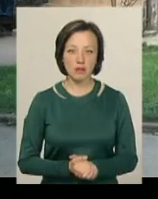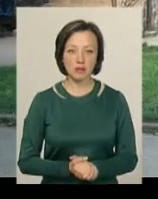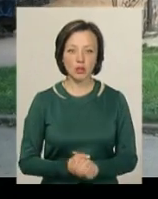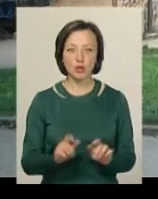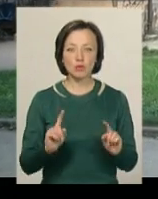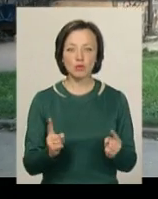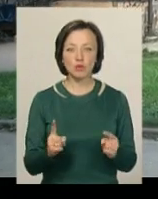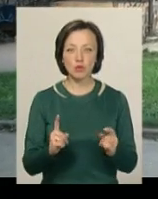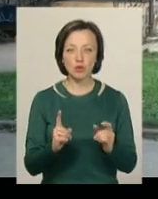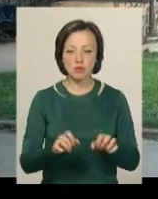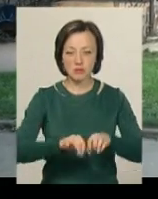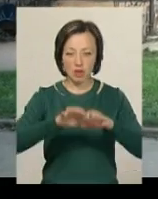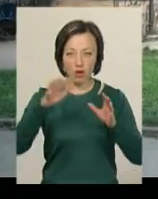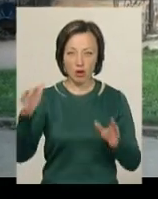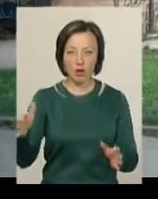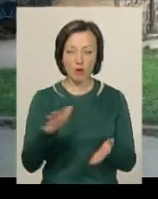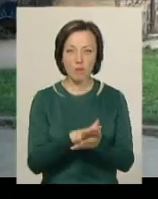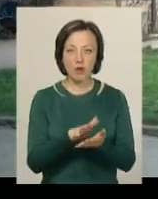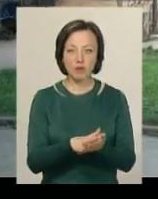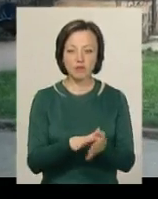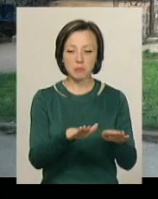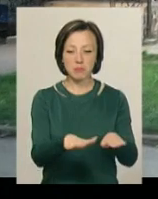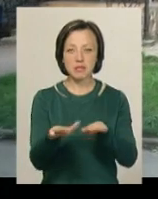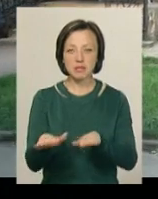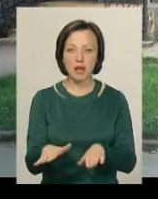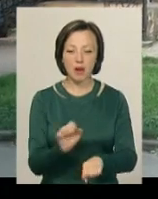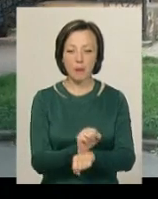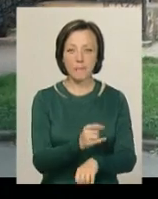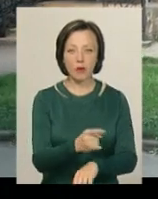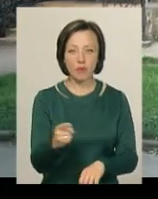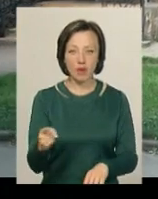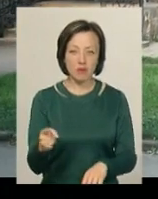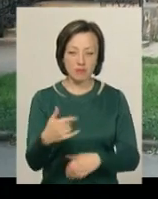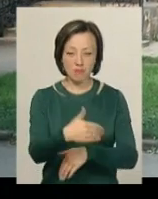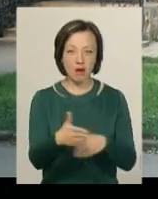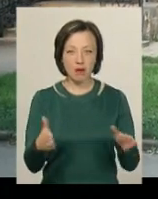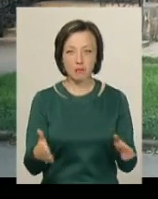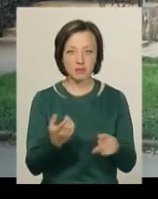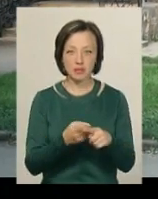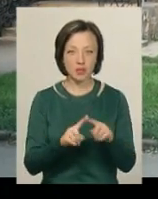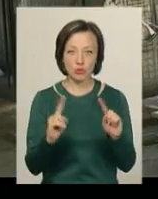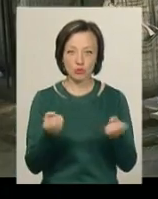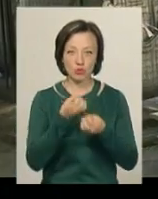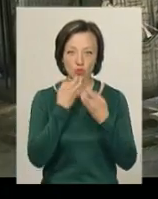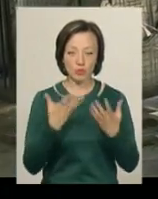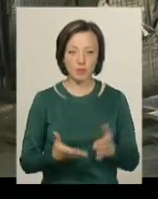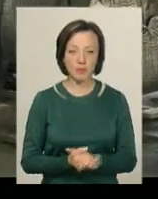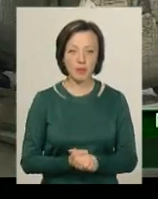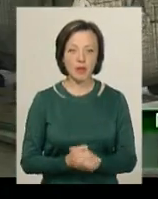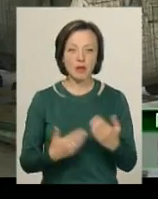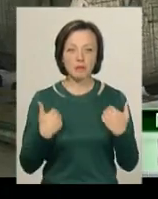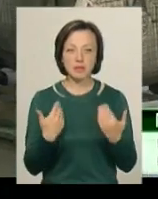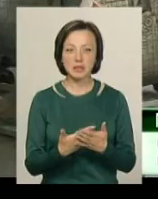що загромаджувати місця для паркування мусорними баками то не є дуже добре. Мені здається,